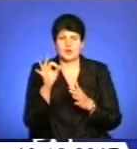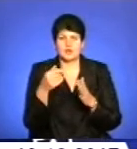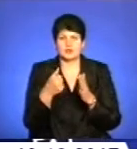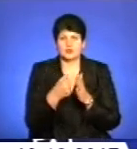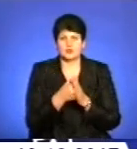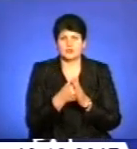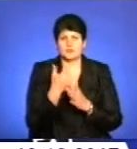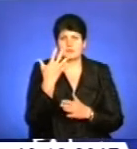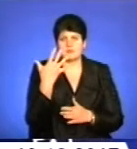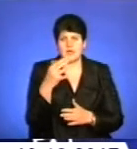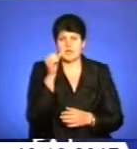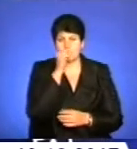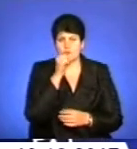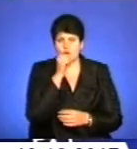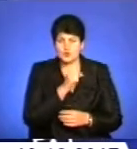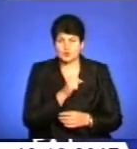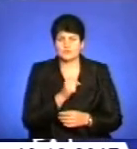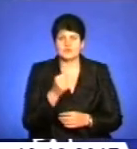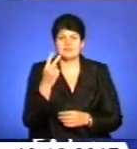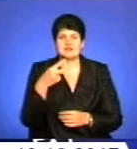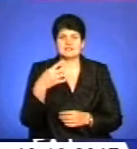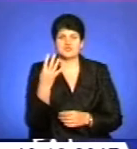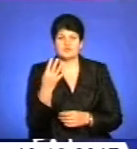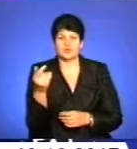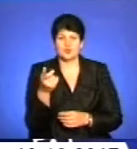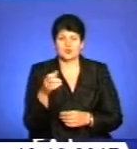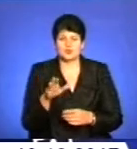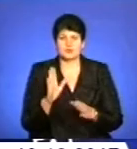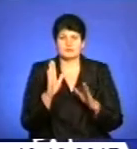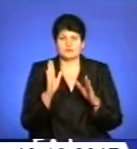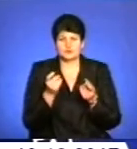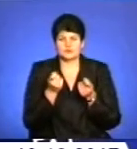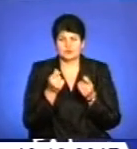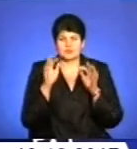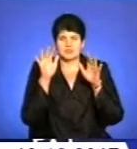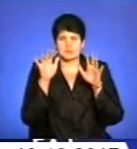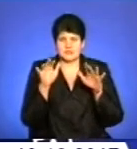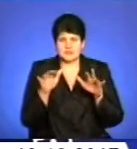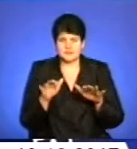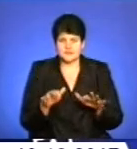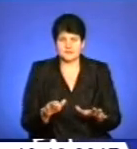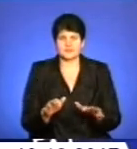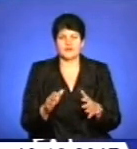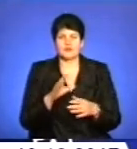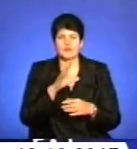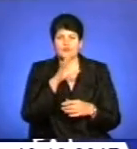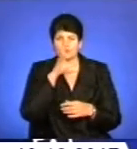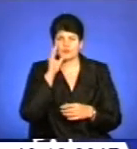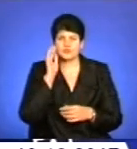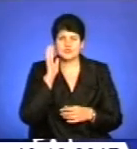5 градусів морозу. 24 грудня місцями невеликий сніг. Температура повітря вночі